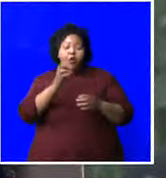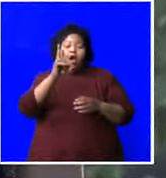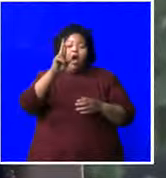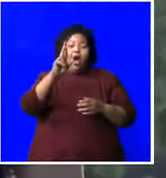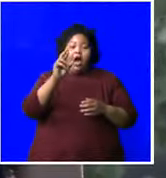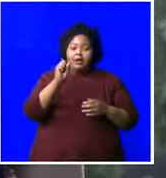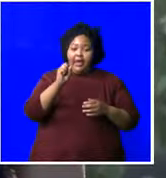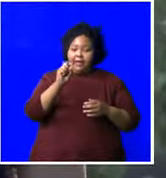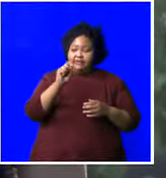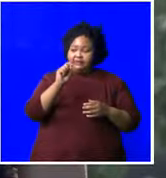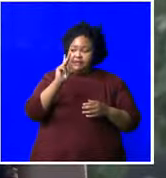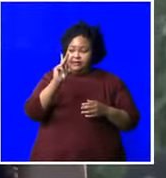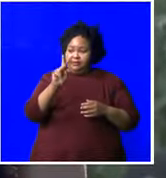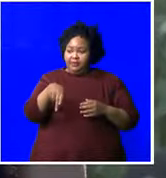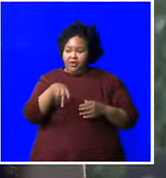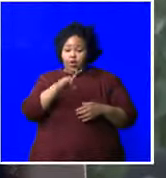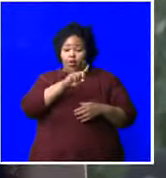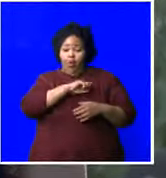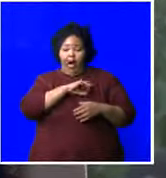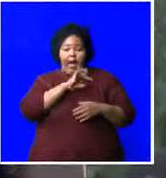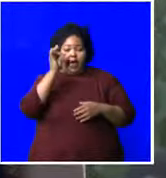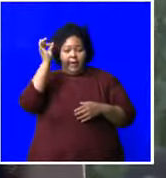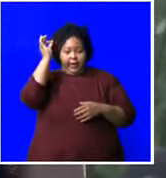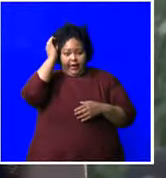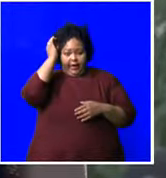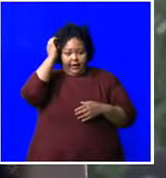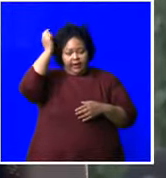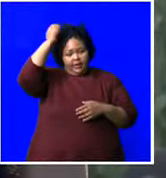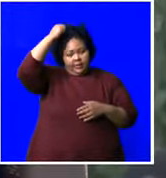ingwenyama lesakhele yona